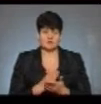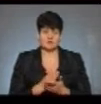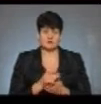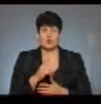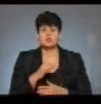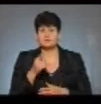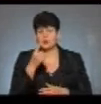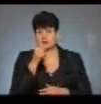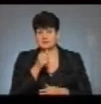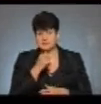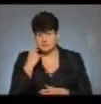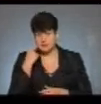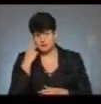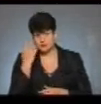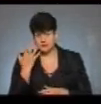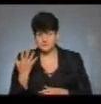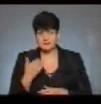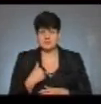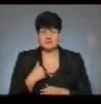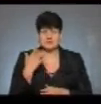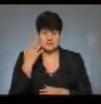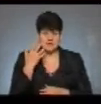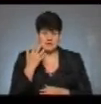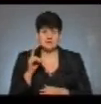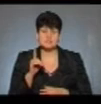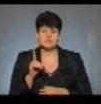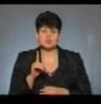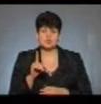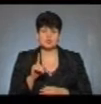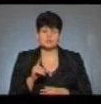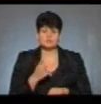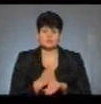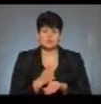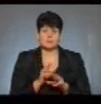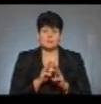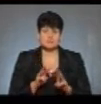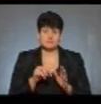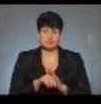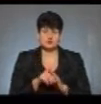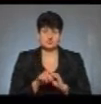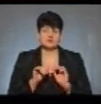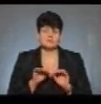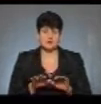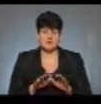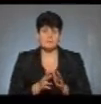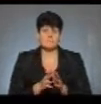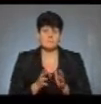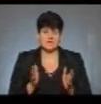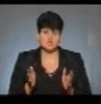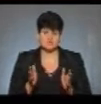на місяць, я так думаю. Мені здається, що для очільника Міністерства внутрішніх справ більш